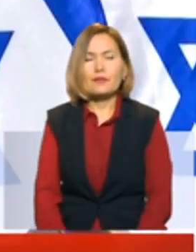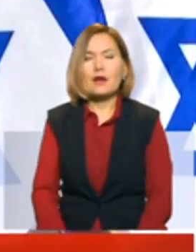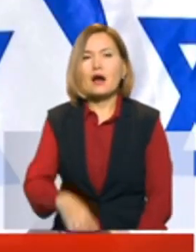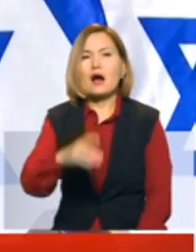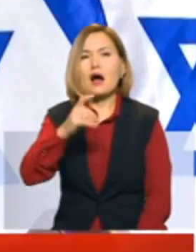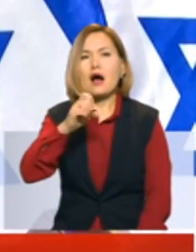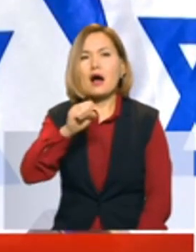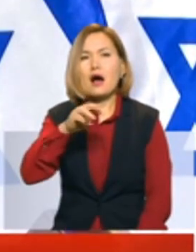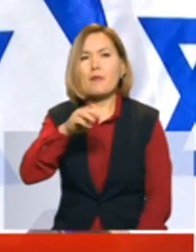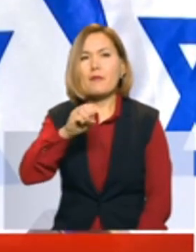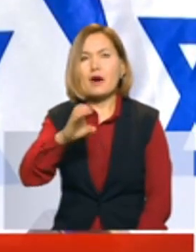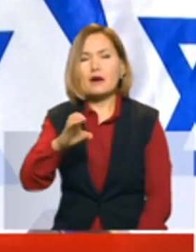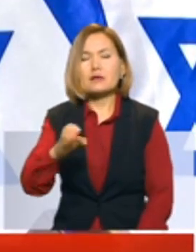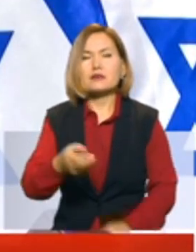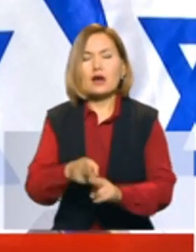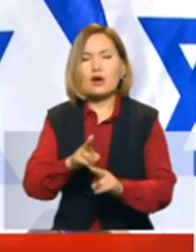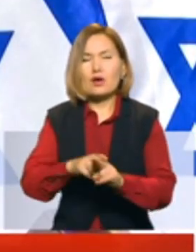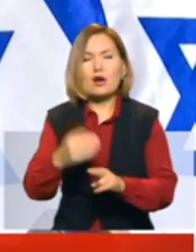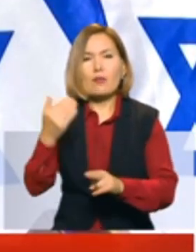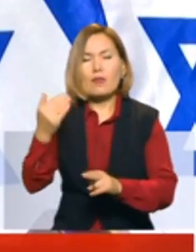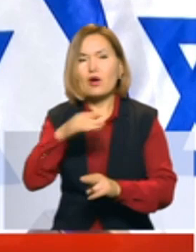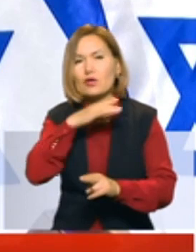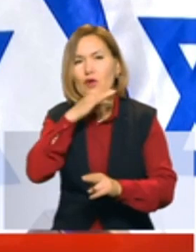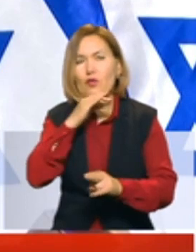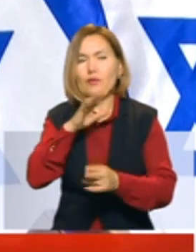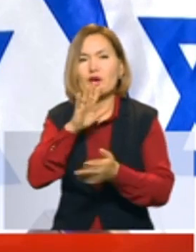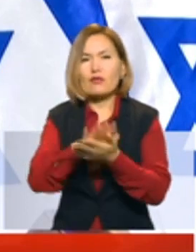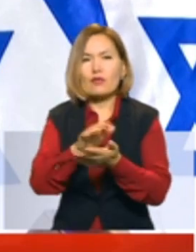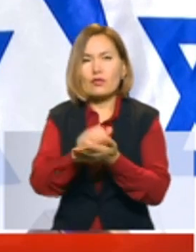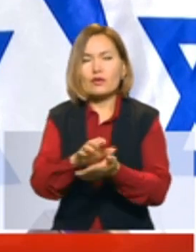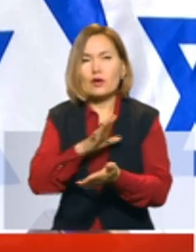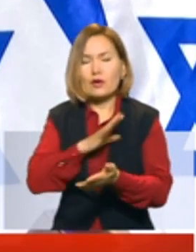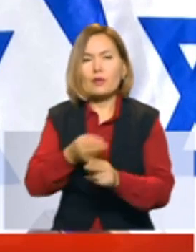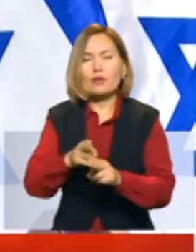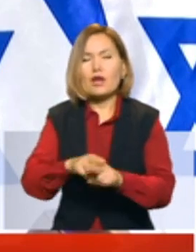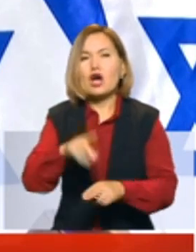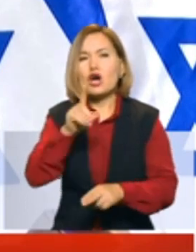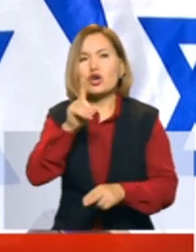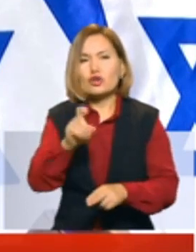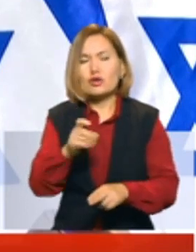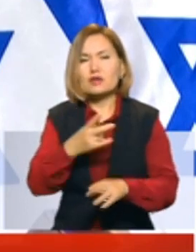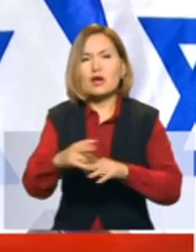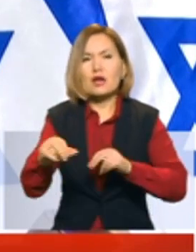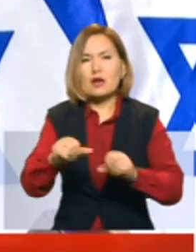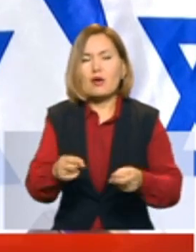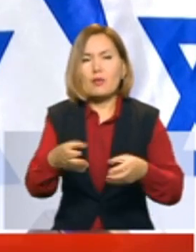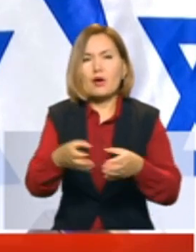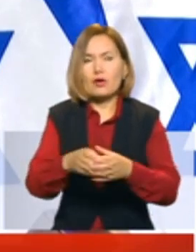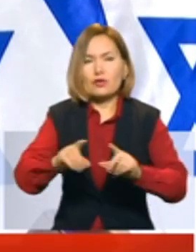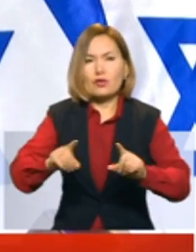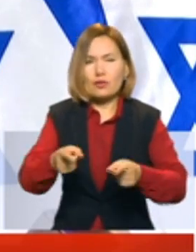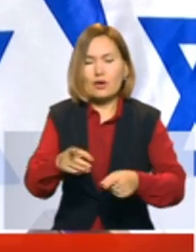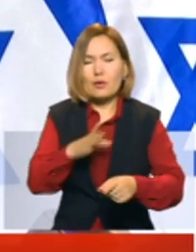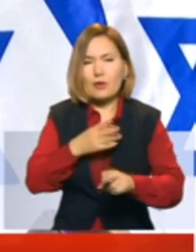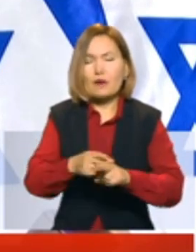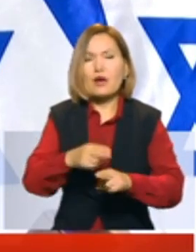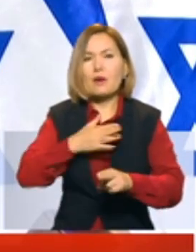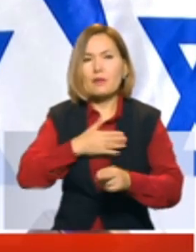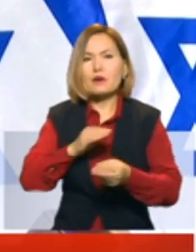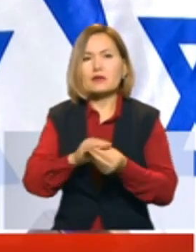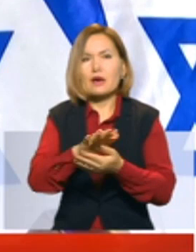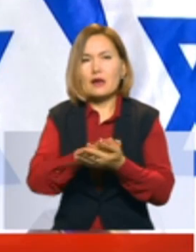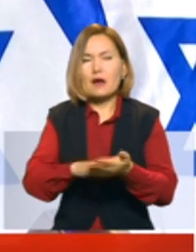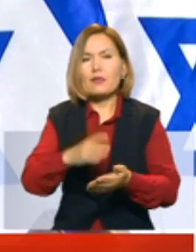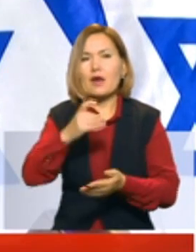Хамастың Газадағы бекіністерінің қираған суреттері тек бастамасы ғана. Жүздеген террористің көзін жойдық. Мұнымен тоқтап қалмаймыз. Хамас